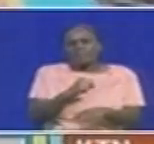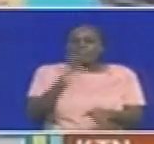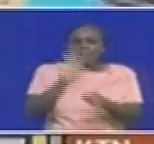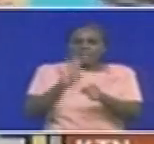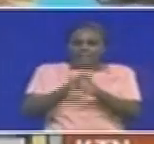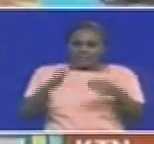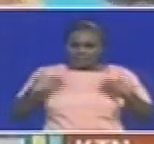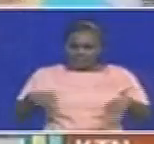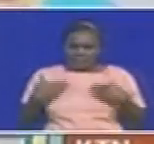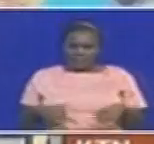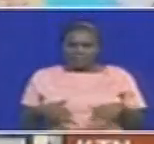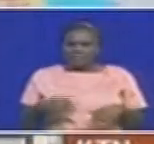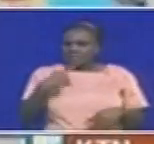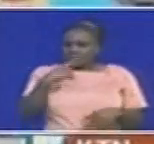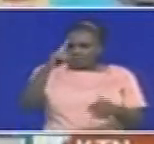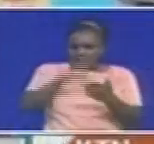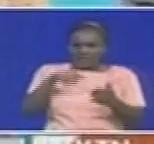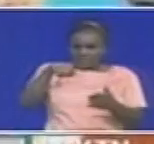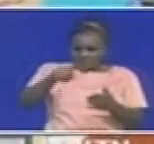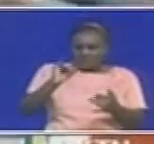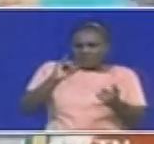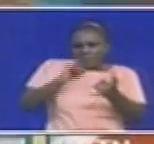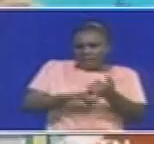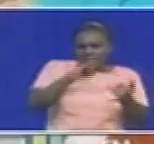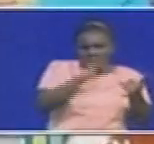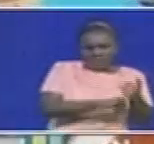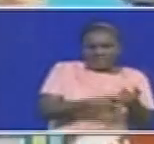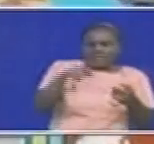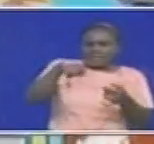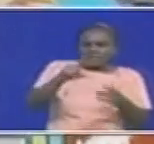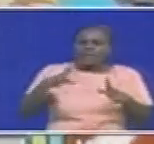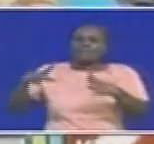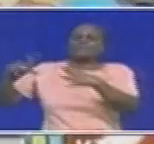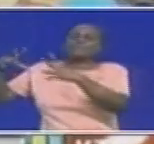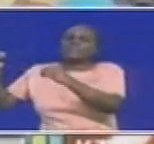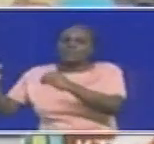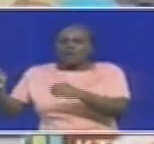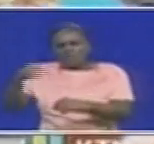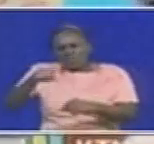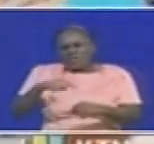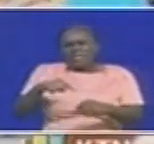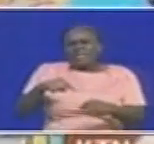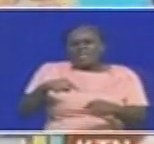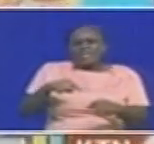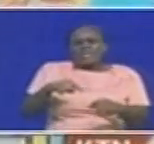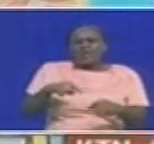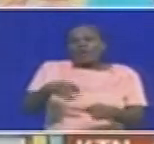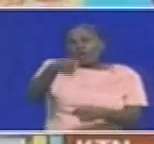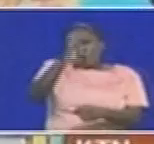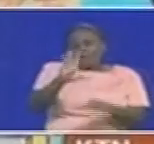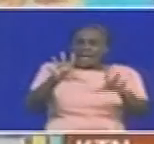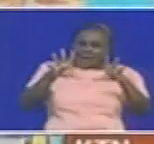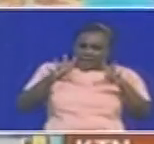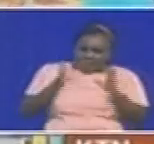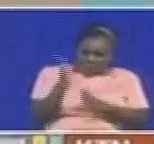wengi wametuambia ya kwamba watatuoa na wametoroka, wameenda kuolewa. Sisi hatujafinyika. Mungu akikupangia